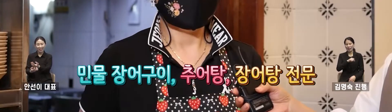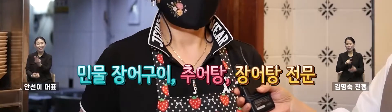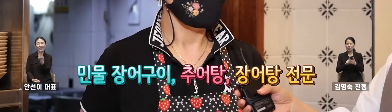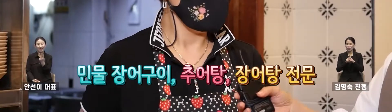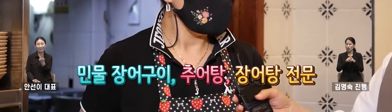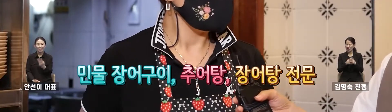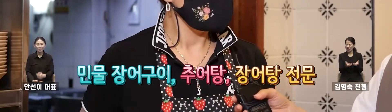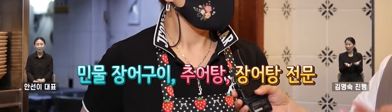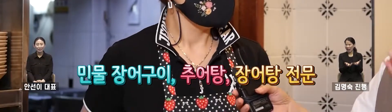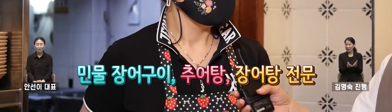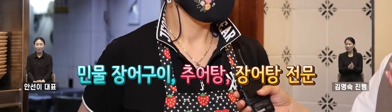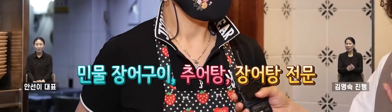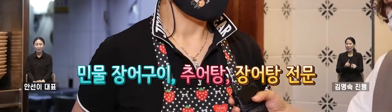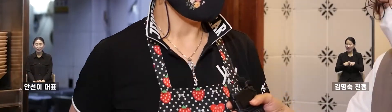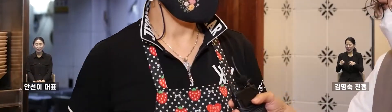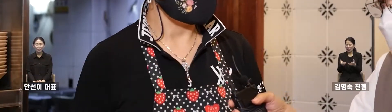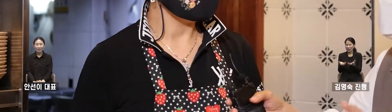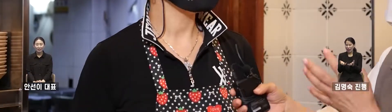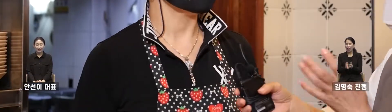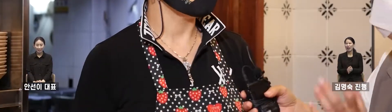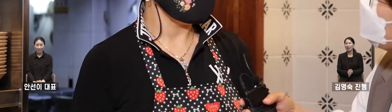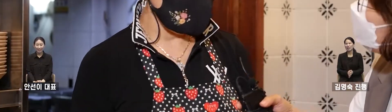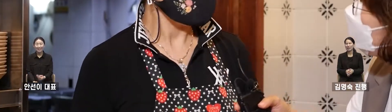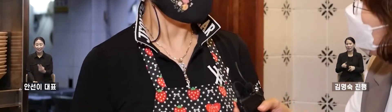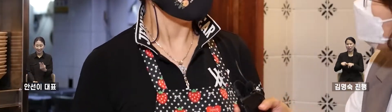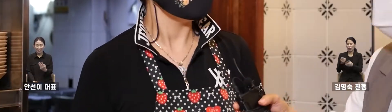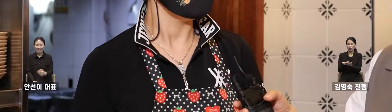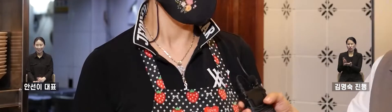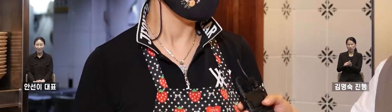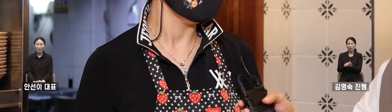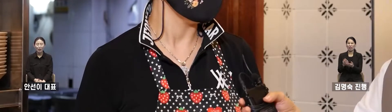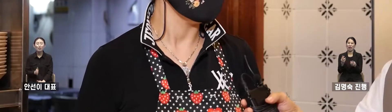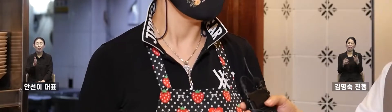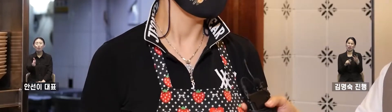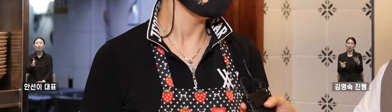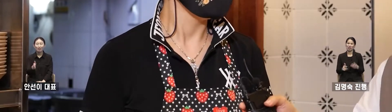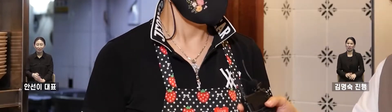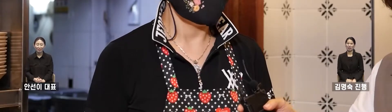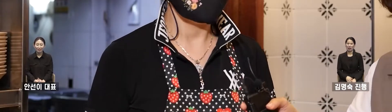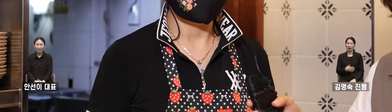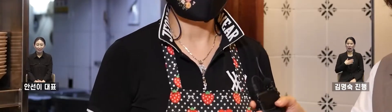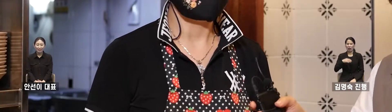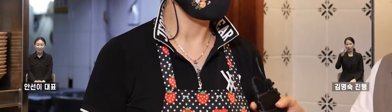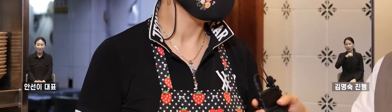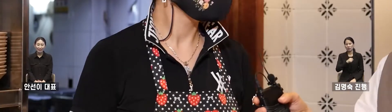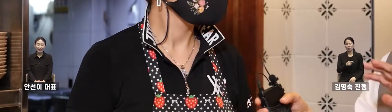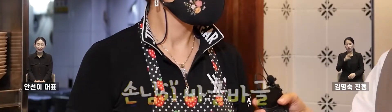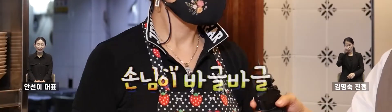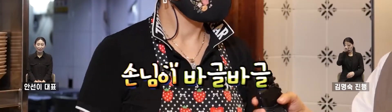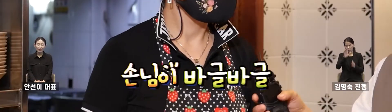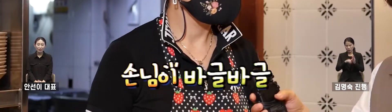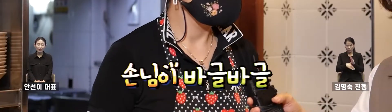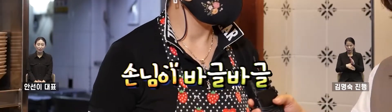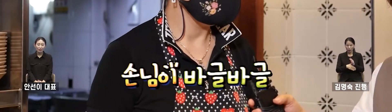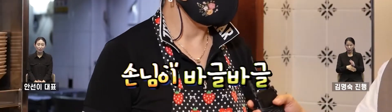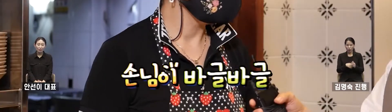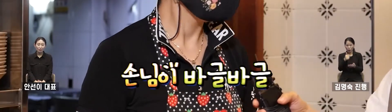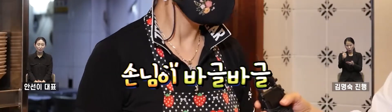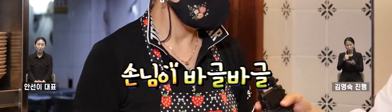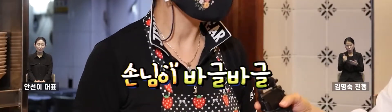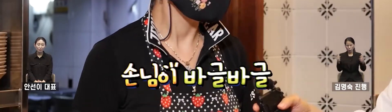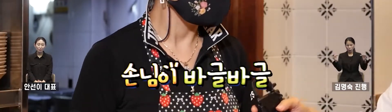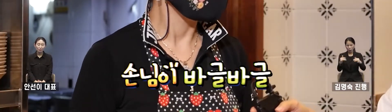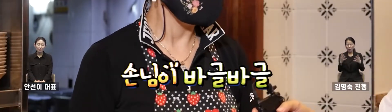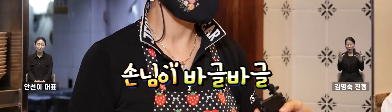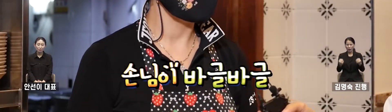예. 추어탕, 장어탕, 전문집. 예예 원래 그러시군요. 예, 예. 자, 근데 아까도 점심 때 손님들이 꽤 많이